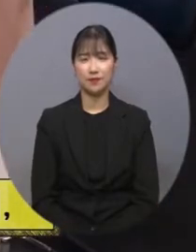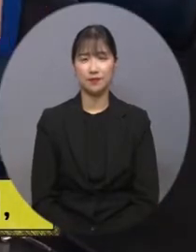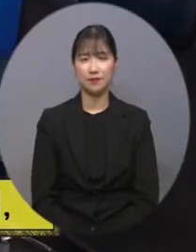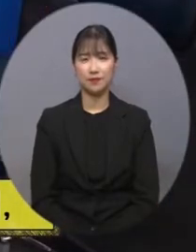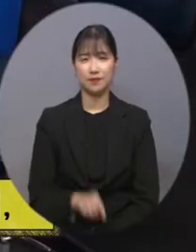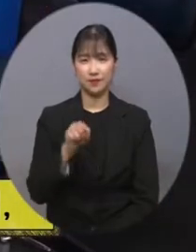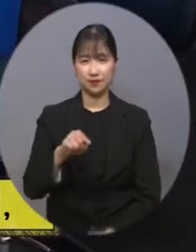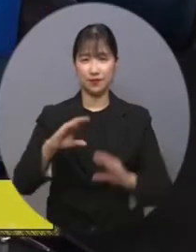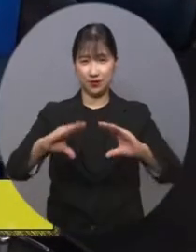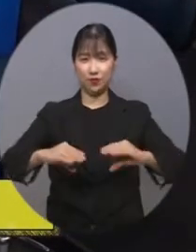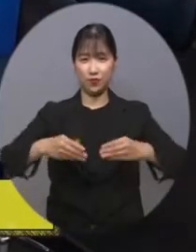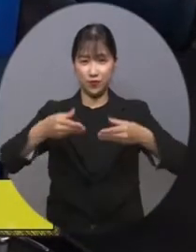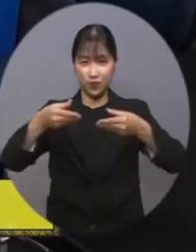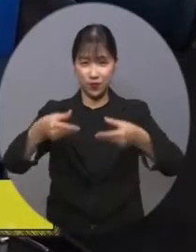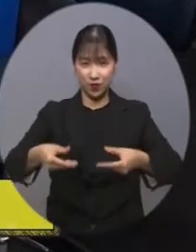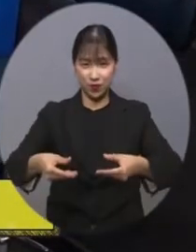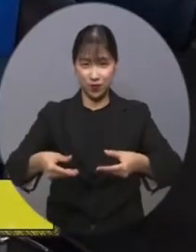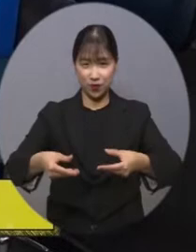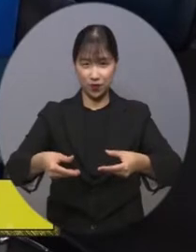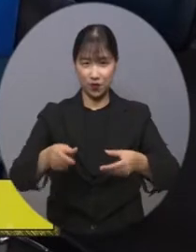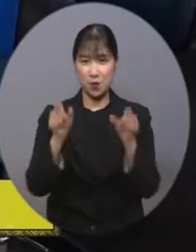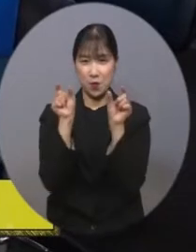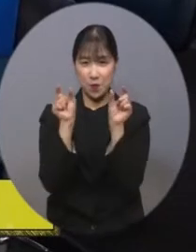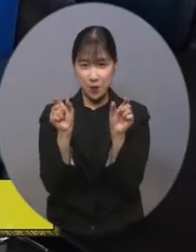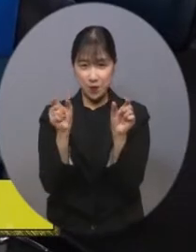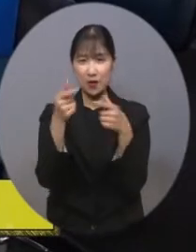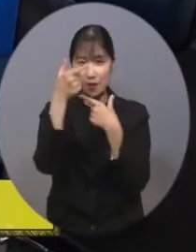이거를 뒤집어서 여백을 맞추고